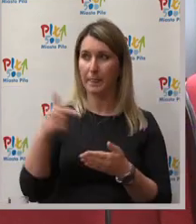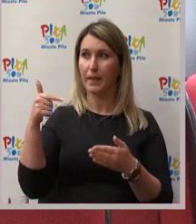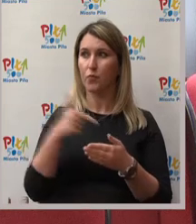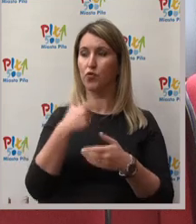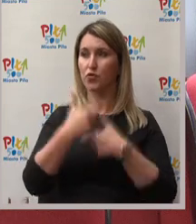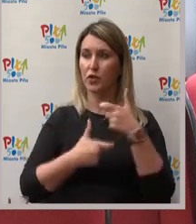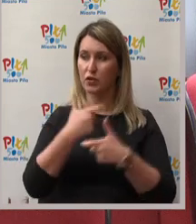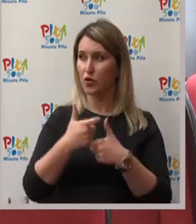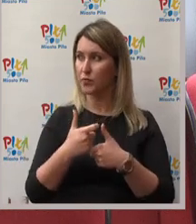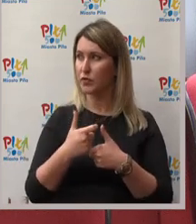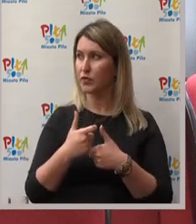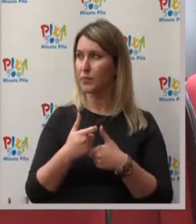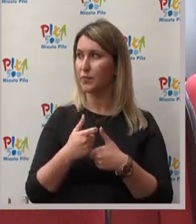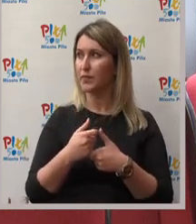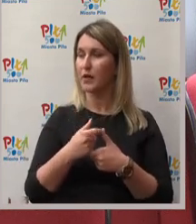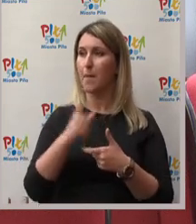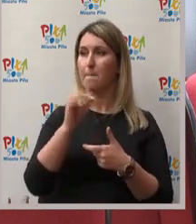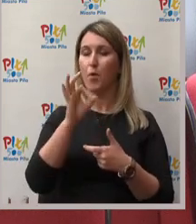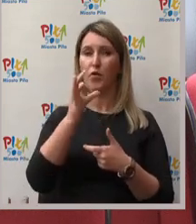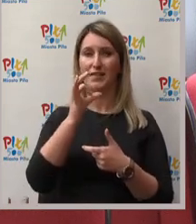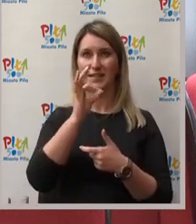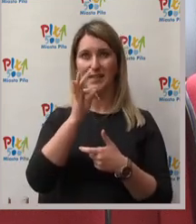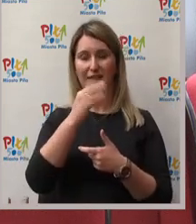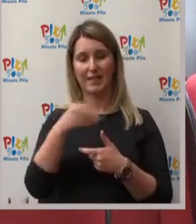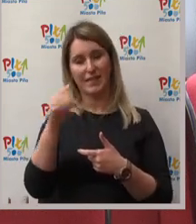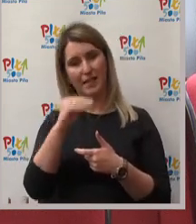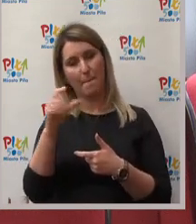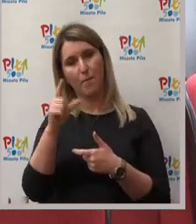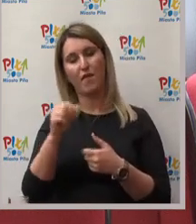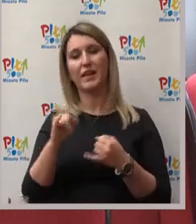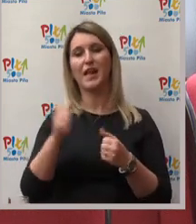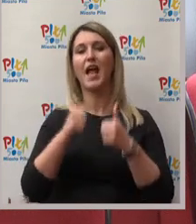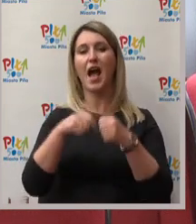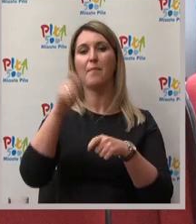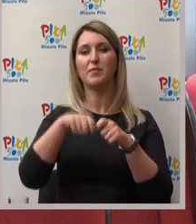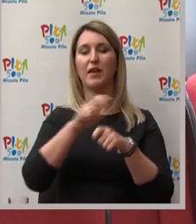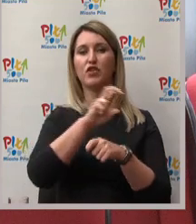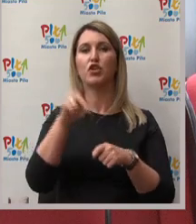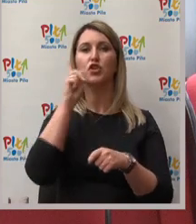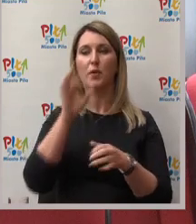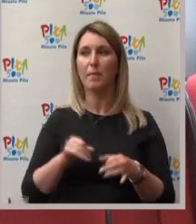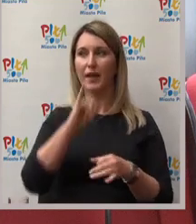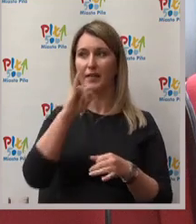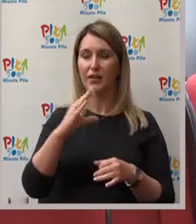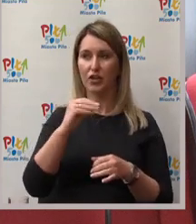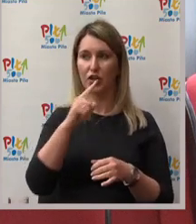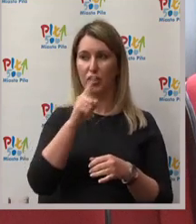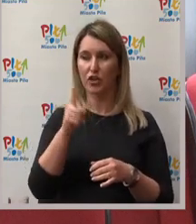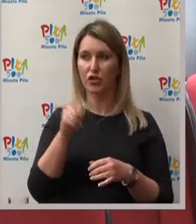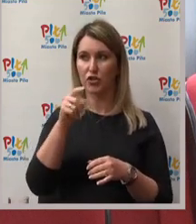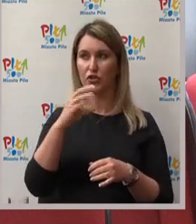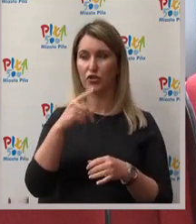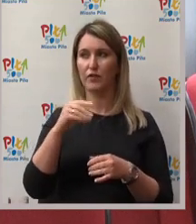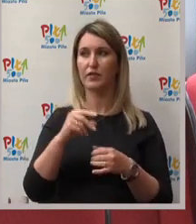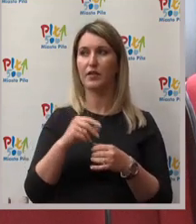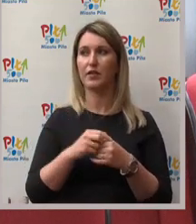postępowanie administracyjne od początku, żeby sprawdzić, czy pan Jarzdzewski narusza warunki zezwolenia wydane przez prezydenta